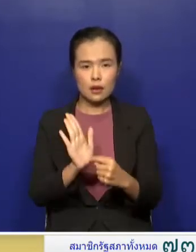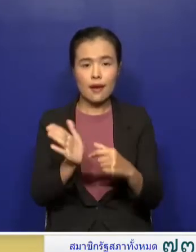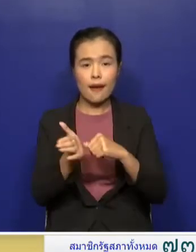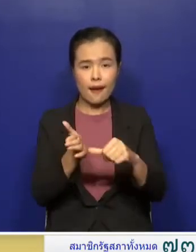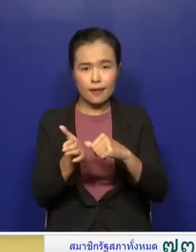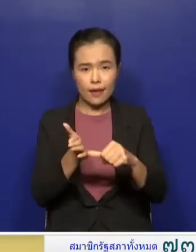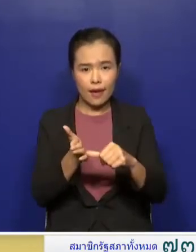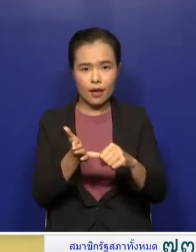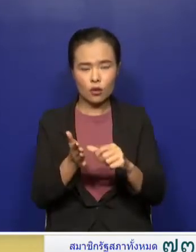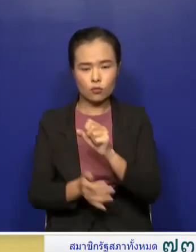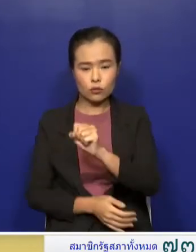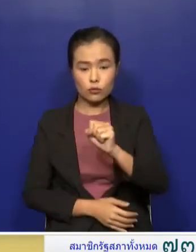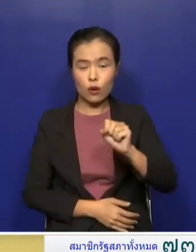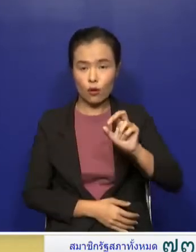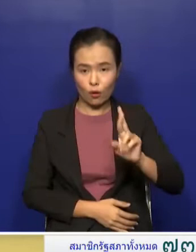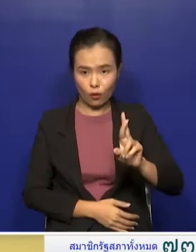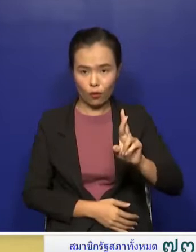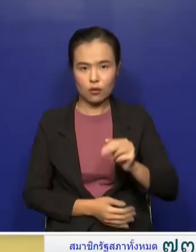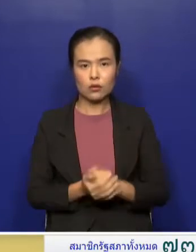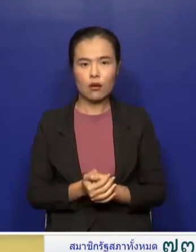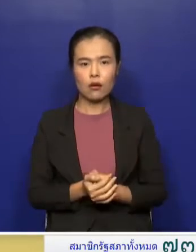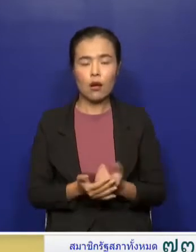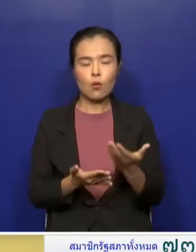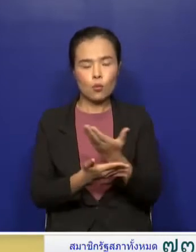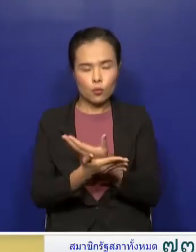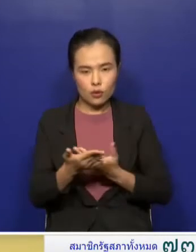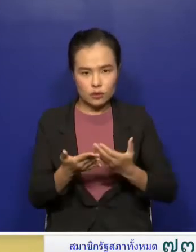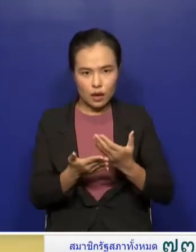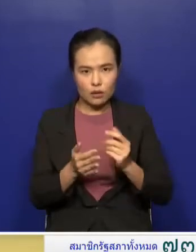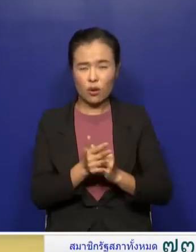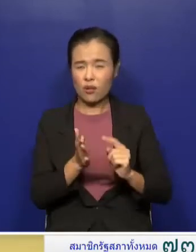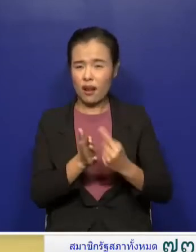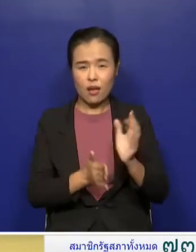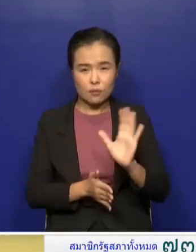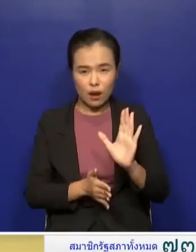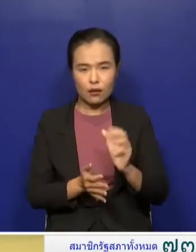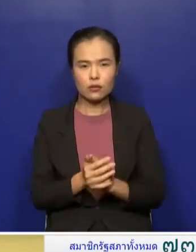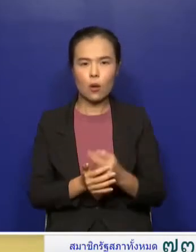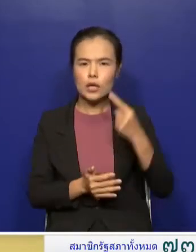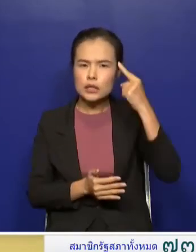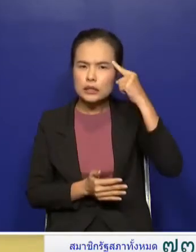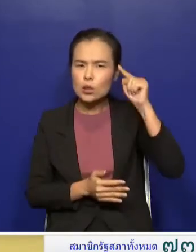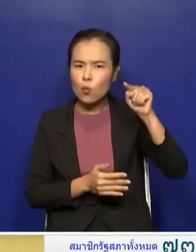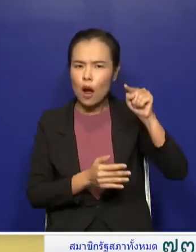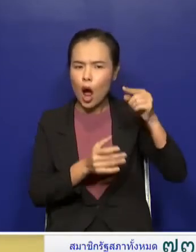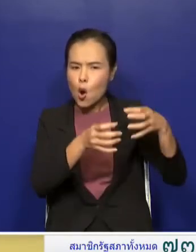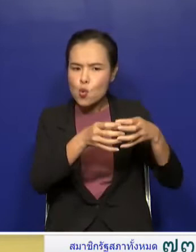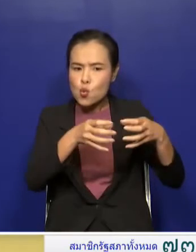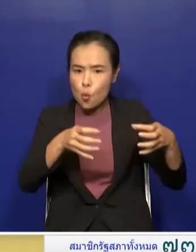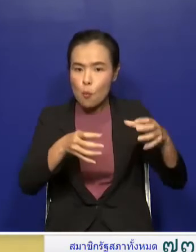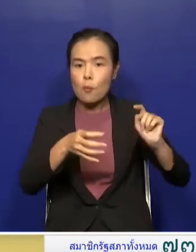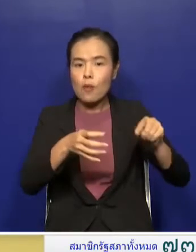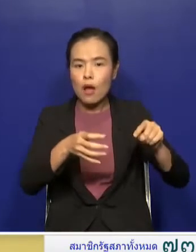โดยตั้งสสรนี่คือวิจารญาณไม่ใช่เบื้องต้นนะผมจะคิดว่าเป็นเพื่อนสูงด้วยเป็นหมู่คณะด้วย